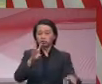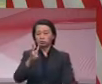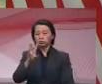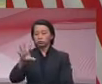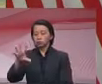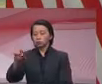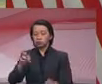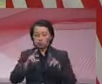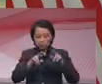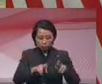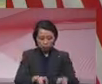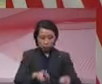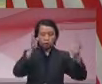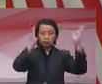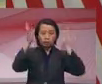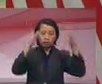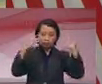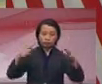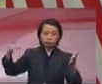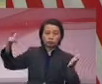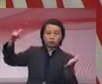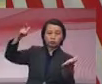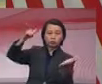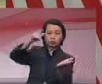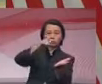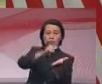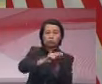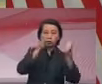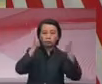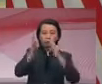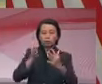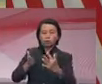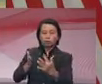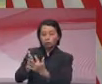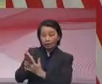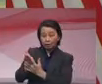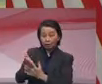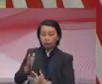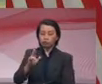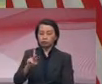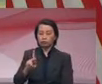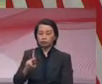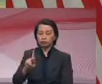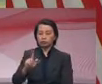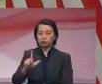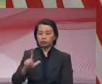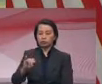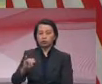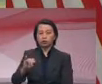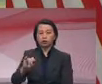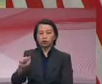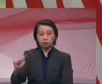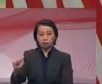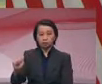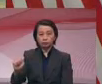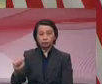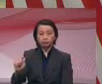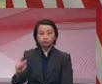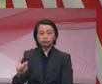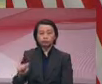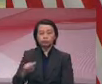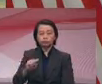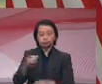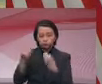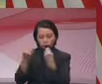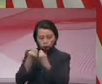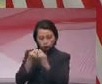14,750 rakyat kita telah pulang ke tanah air melalui pintu masuk lapangan terbang KLIA. Daripada jumlah